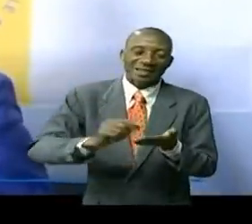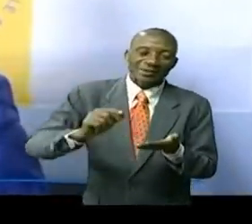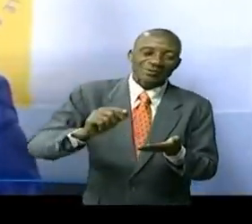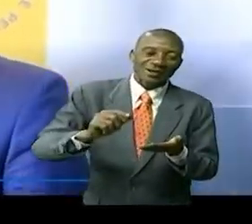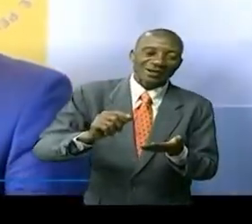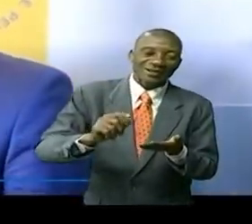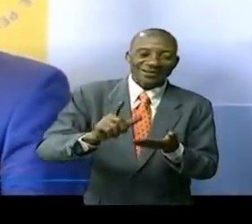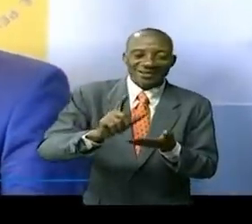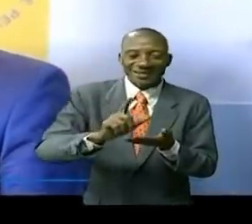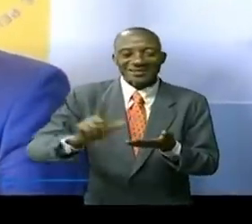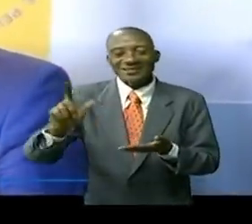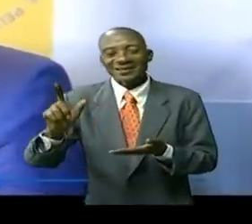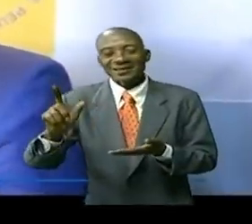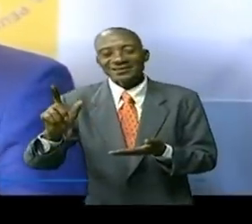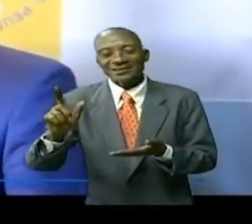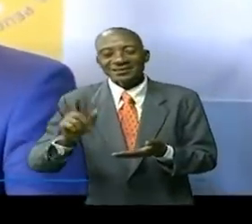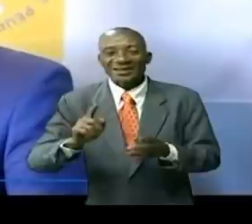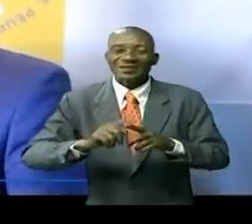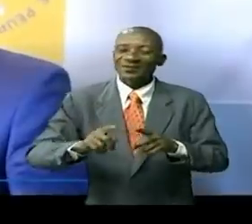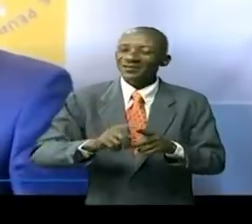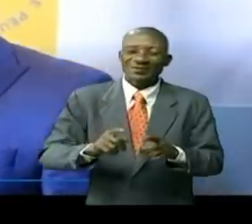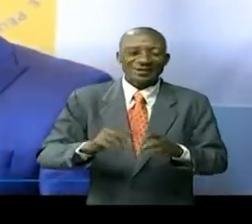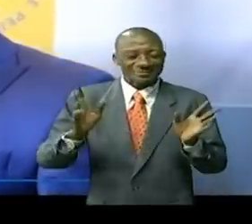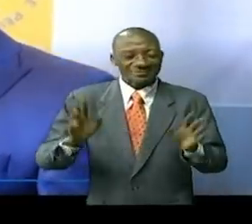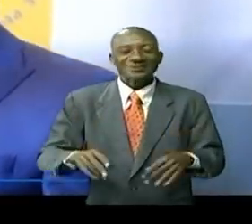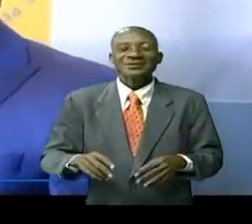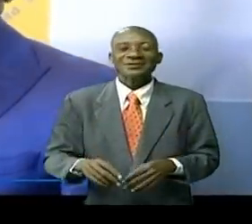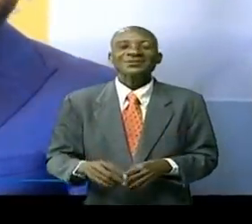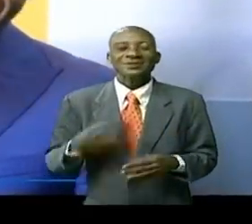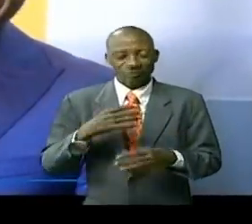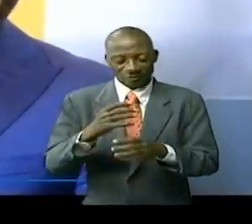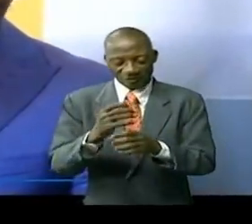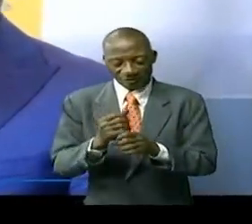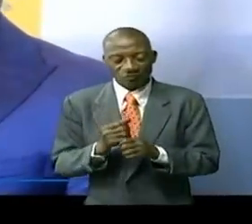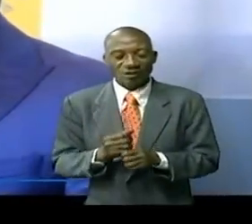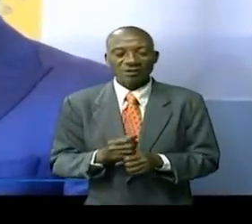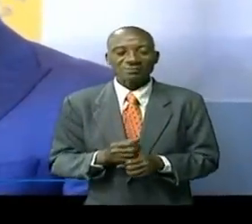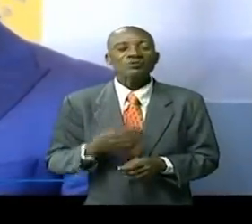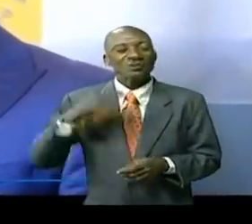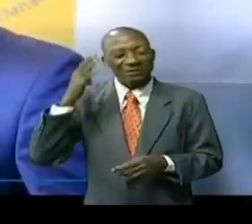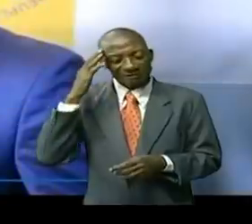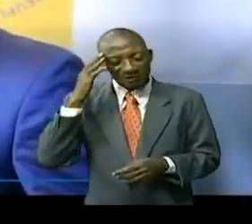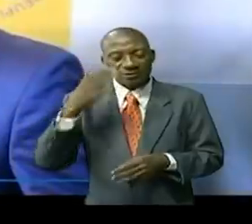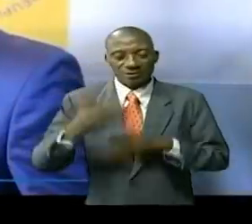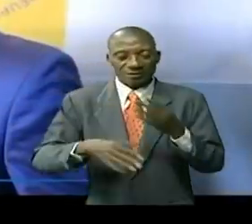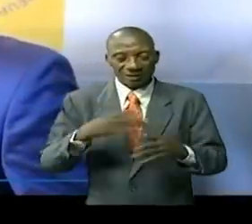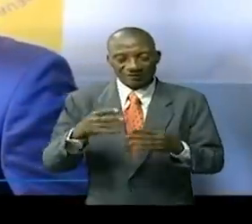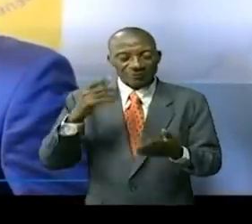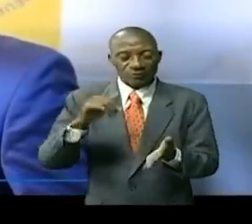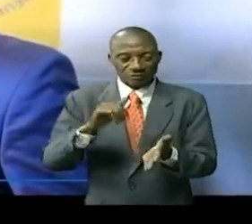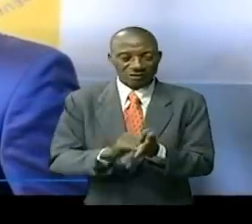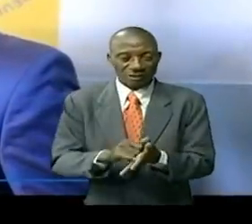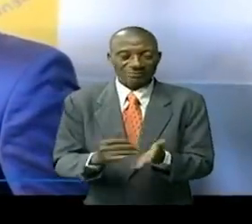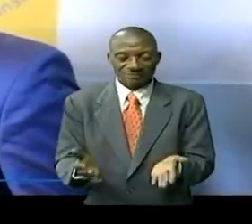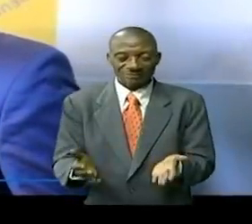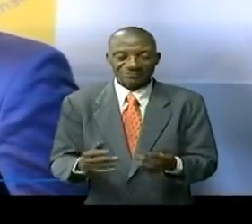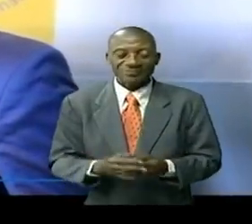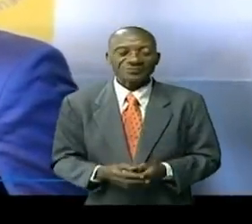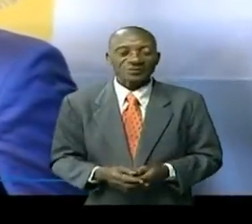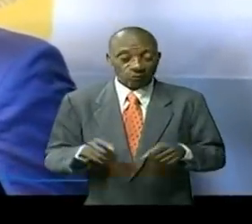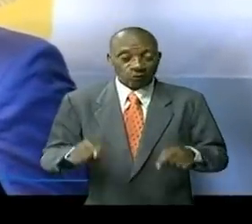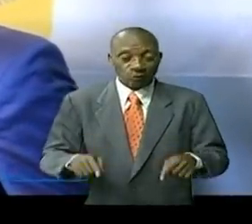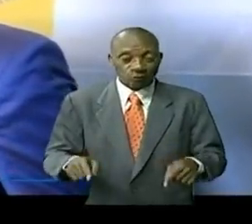brevet. Je savais que je travaillais pour ça, mais cette fois-ci, c'est une surprise. Je dis aujourd'hui,